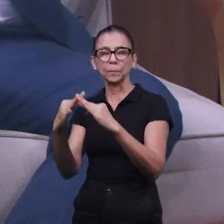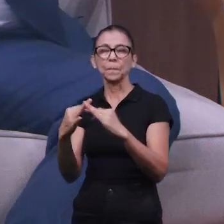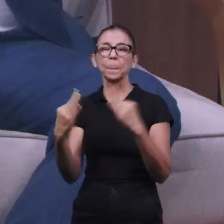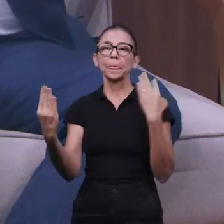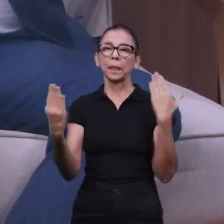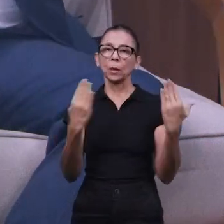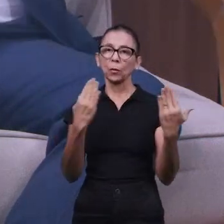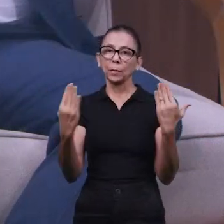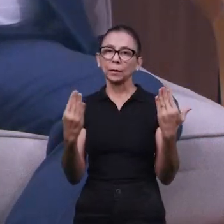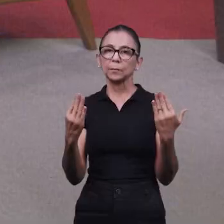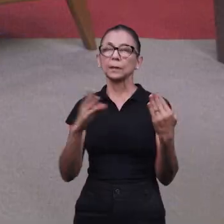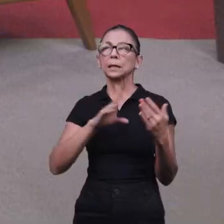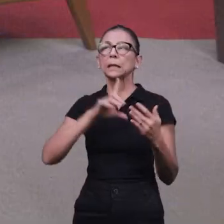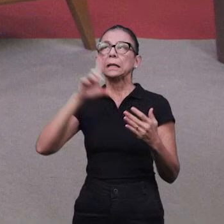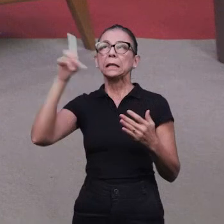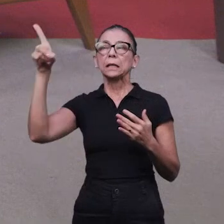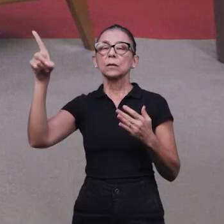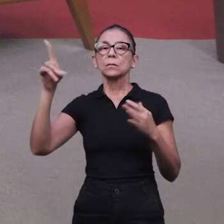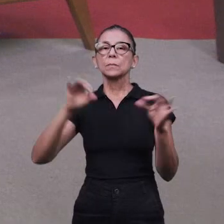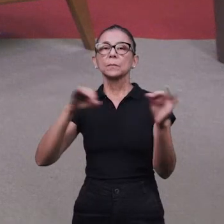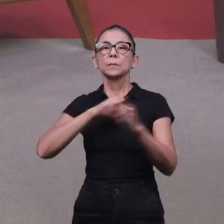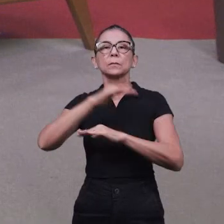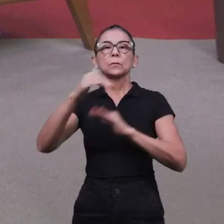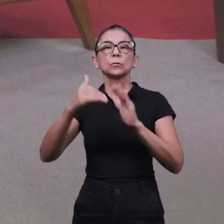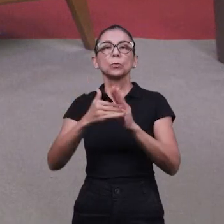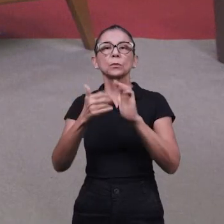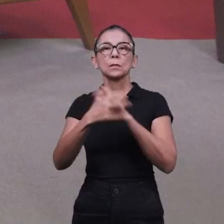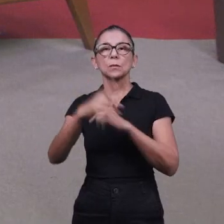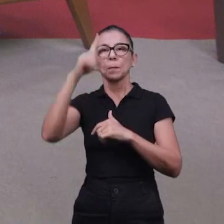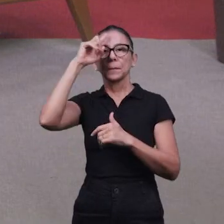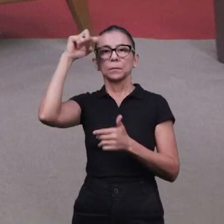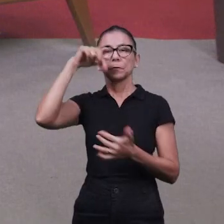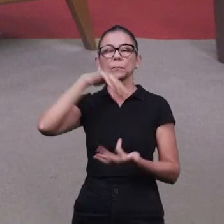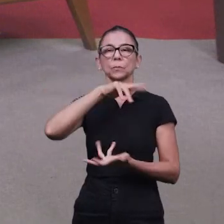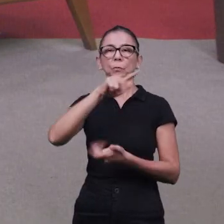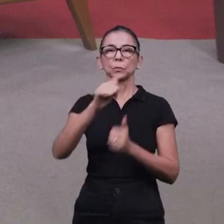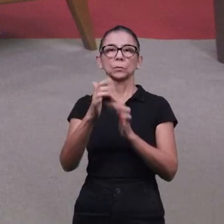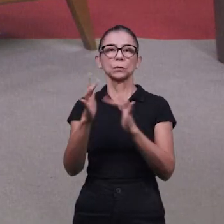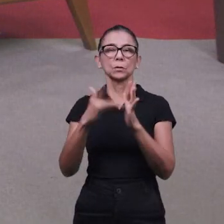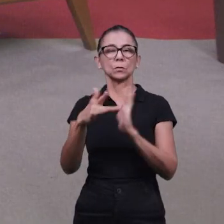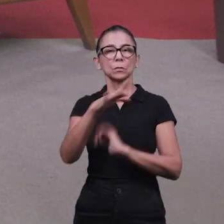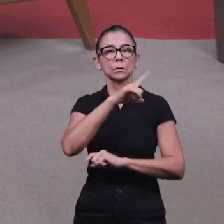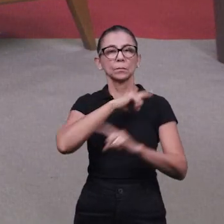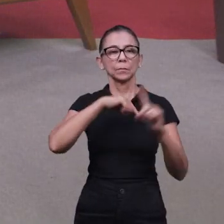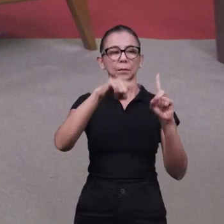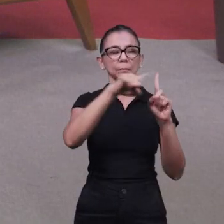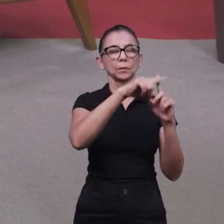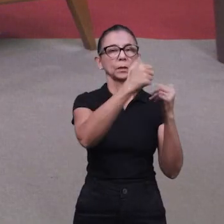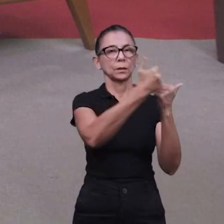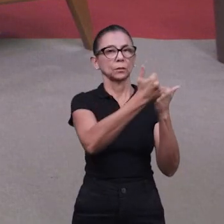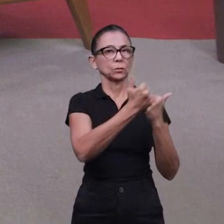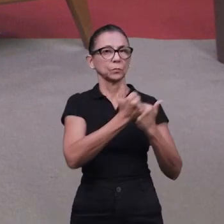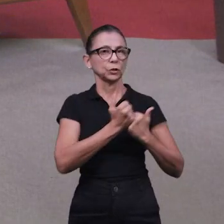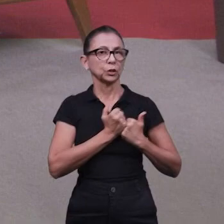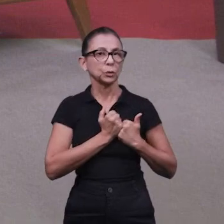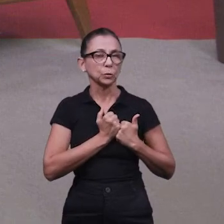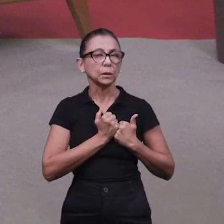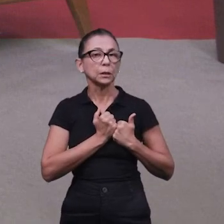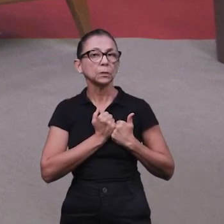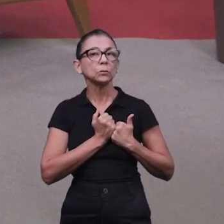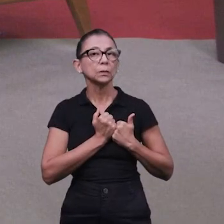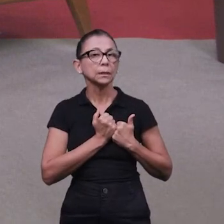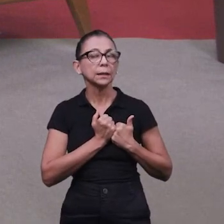afin que le Saint-Esprit puisse édifier l'Église. Et quel est l'objectif du Saint-Esprit? C'est écrit ici, faire en nous habitation de